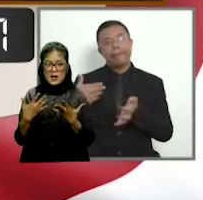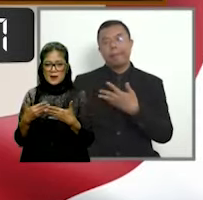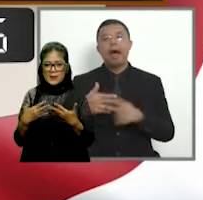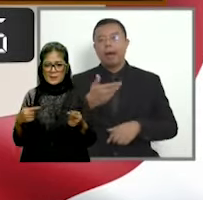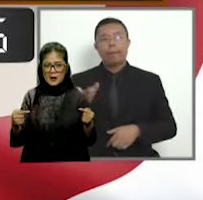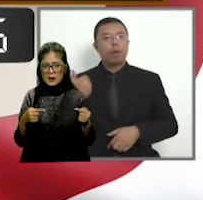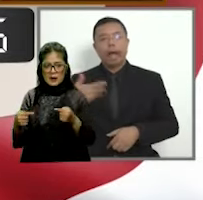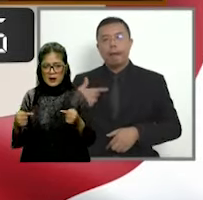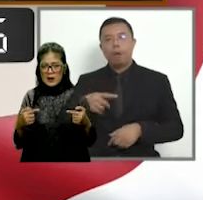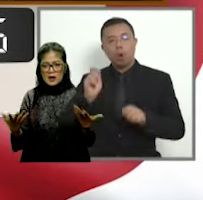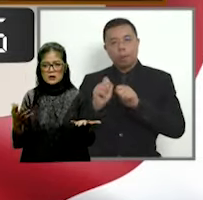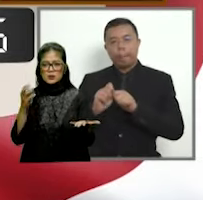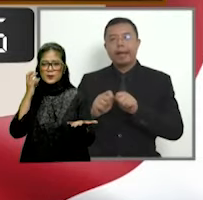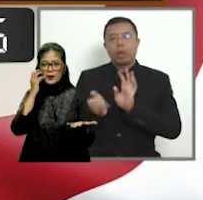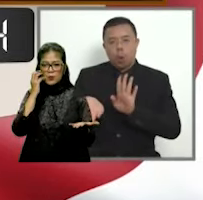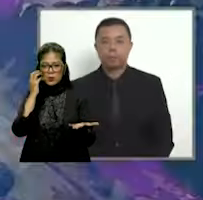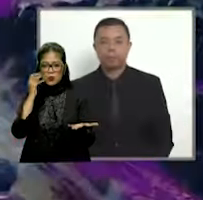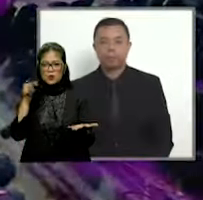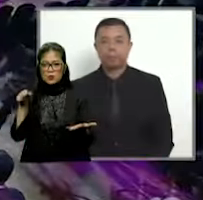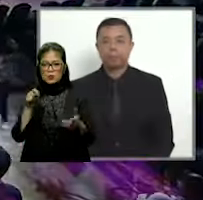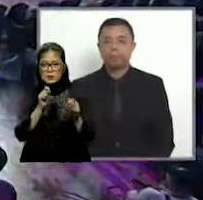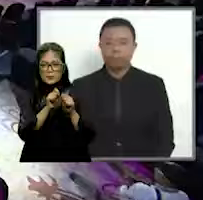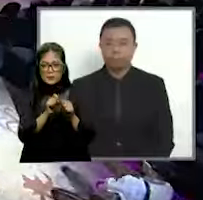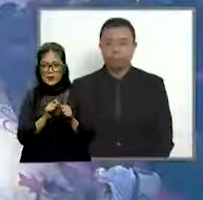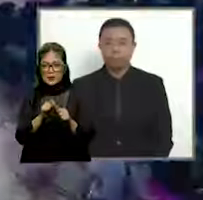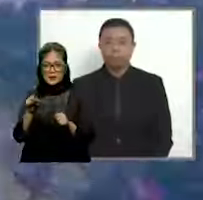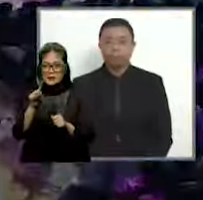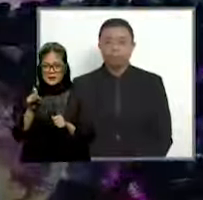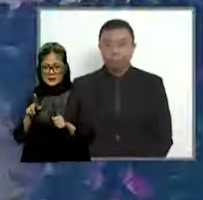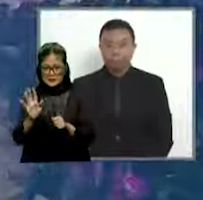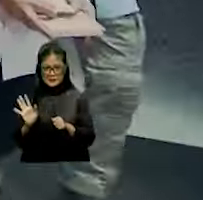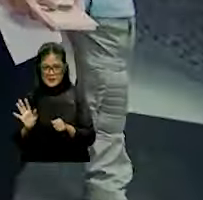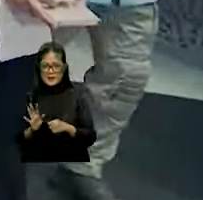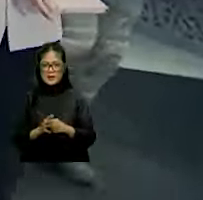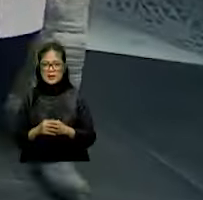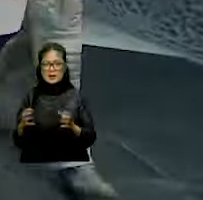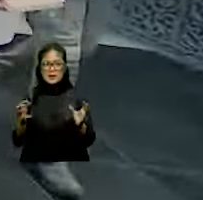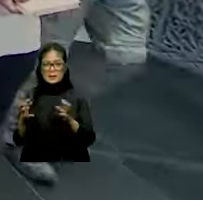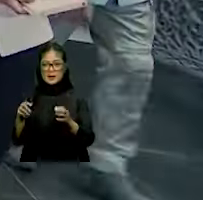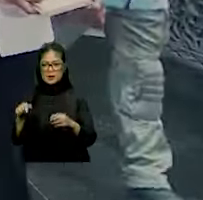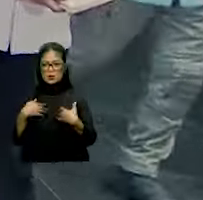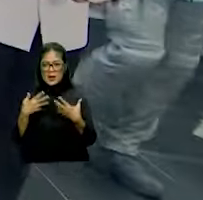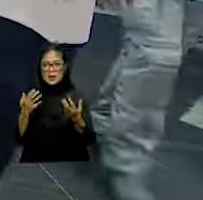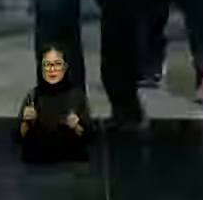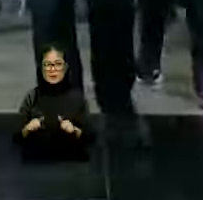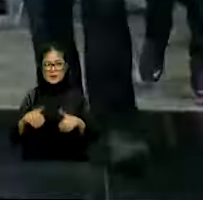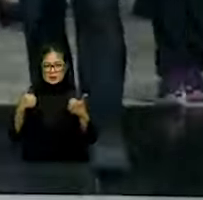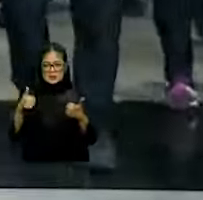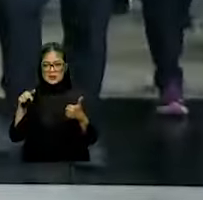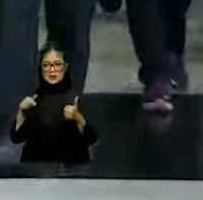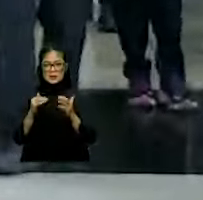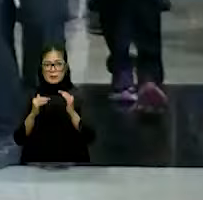beliau tidak mengoreksi saya ingatkan aja pertanyaannya nah dalam debat Pamungkas ini diharapkan bisa menjadi bahan pertimbangan bagi